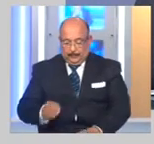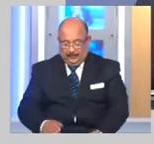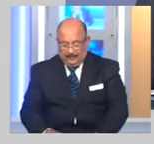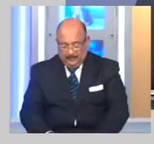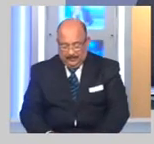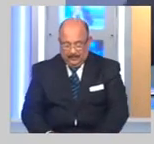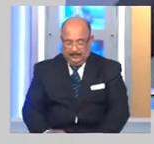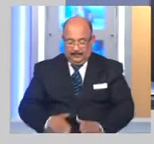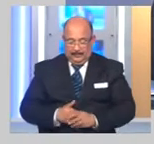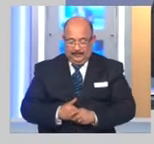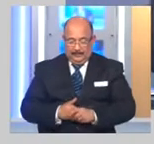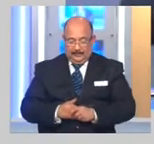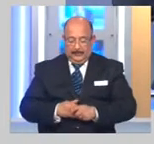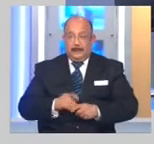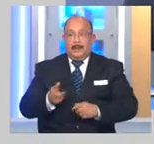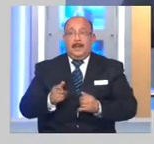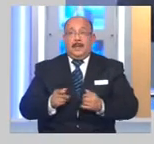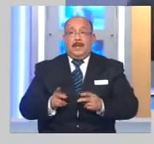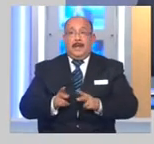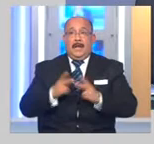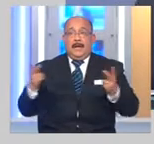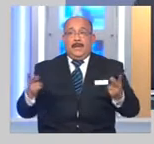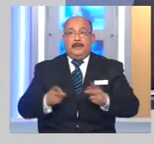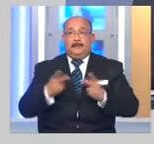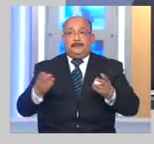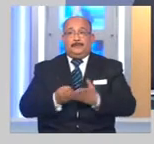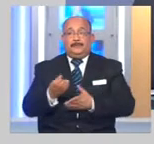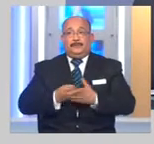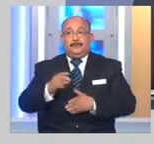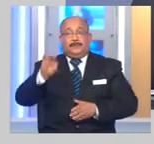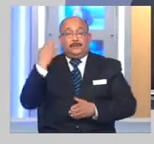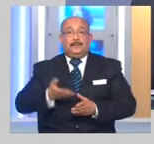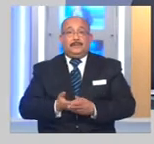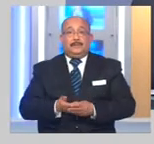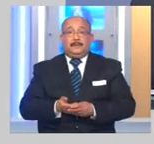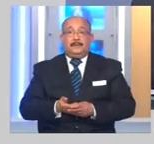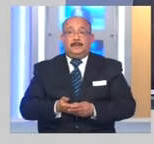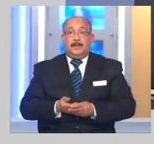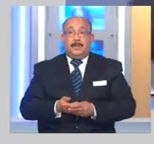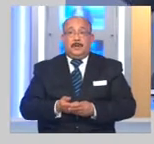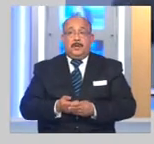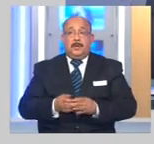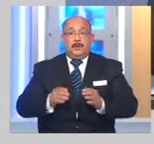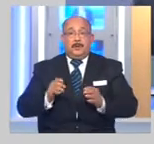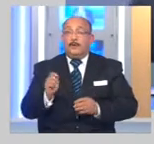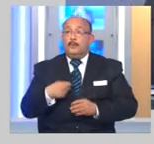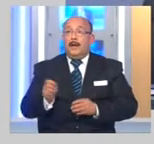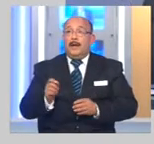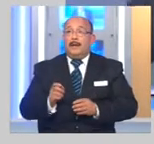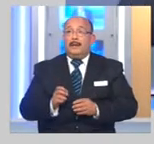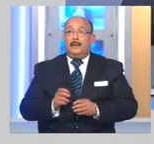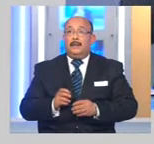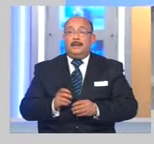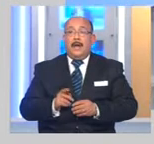على الأقل ناس تحمي أجسادها، وناس وصلوا إلى درجة من الغي ومن التطرف ومن التجاوز اللي لا يقبل. وفي أي نظام، في أي